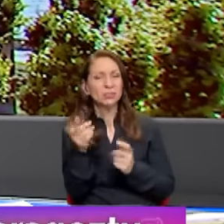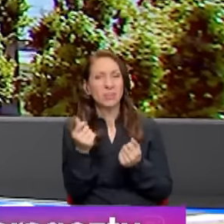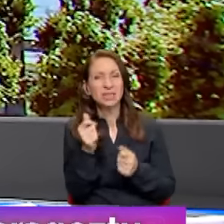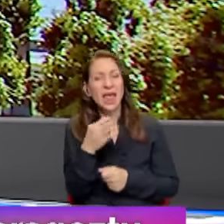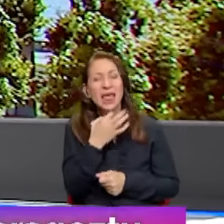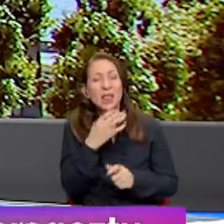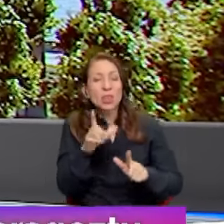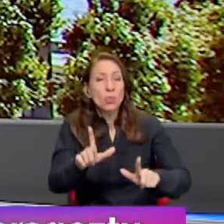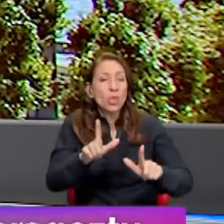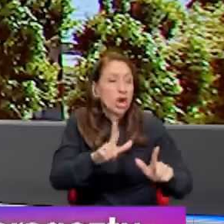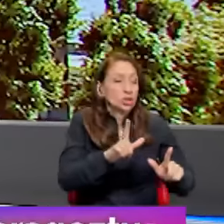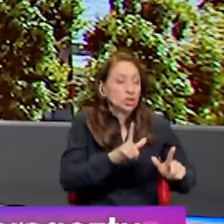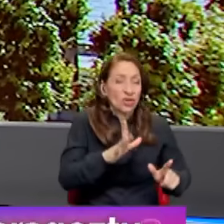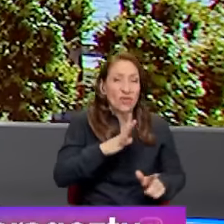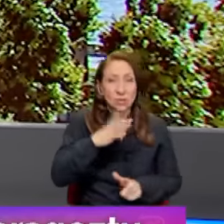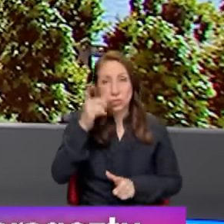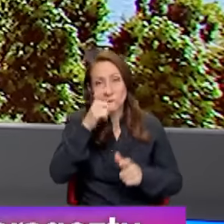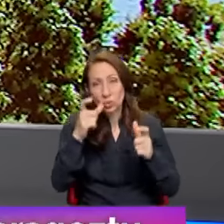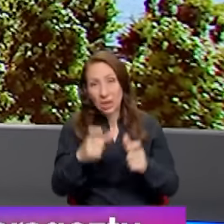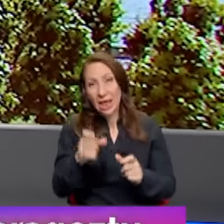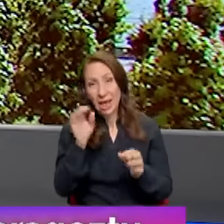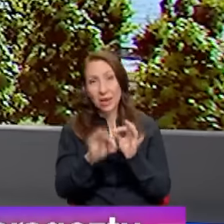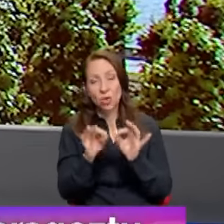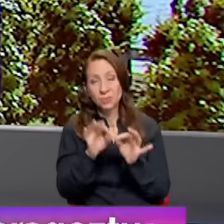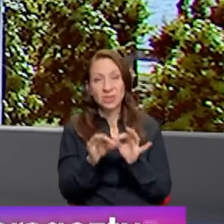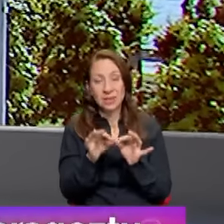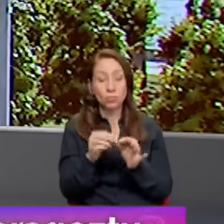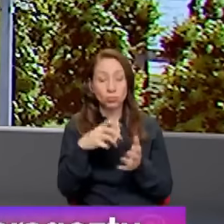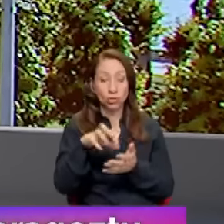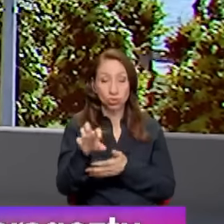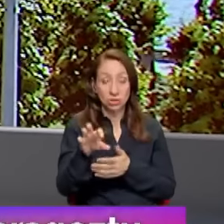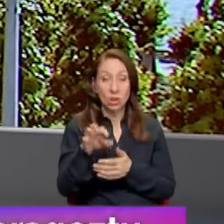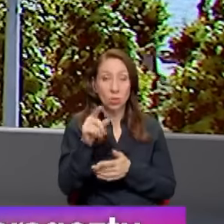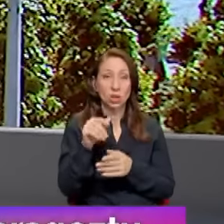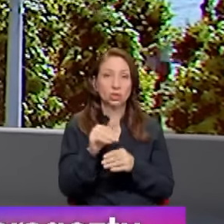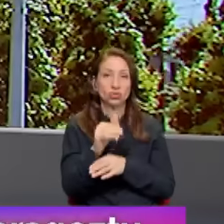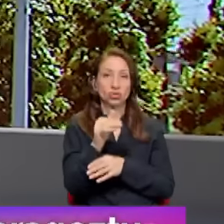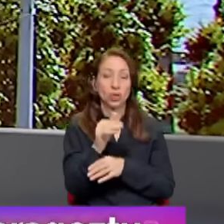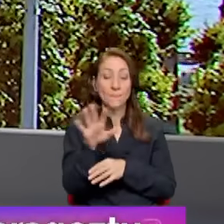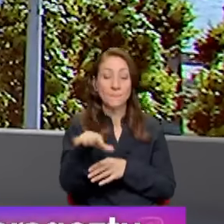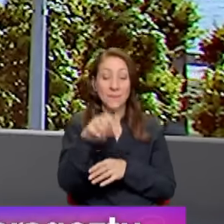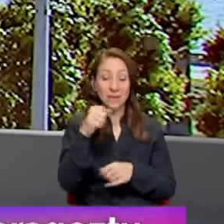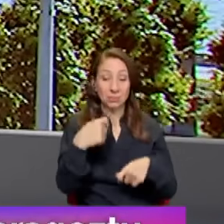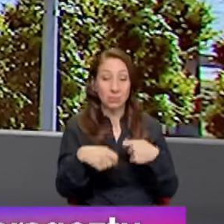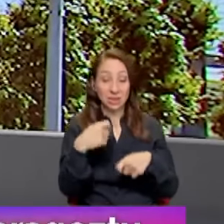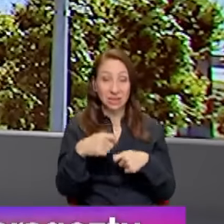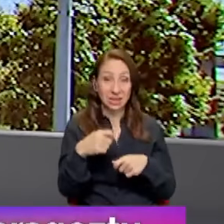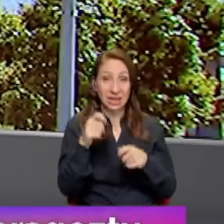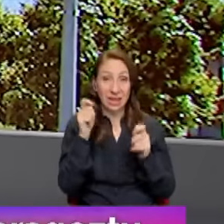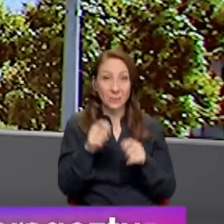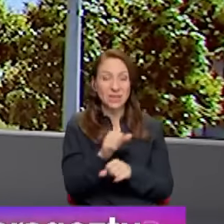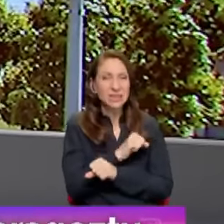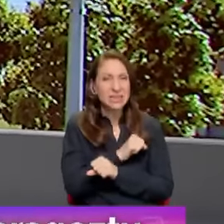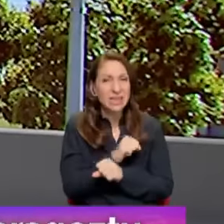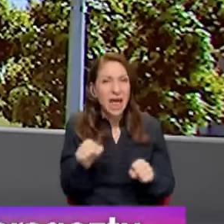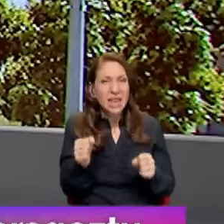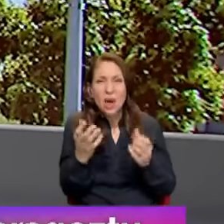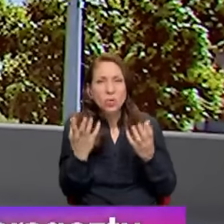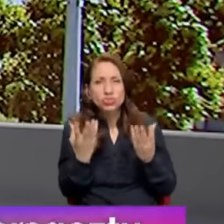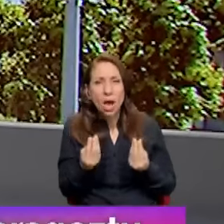muhtaç hale geldi bu ülkenin ekonomisi bütçesi onu yaşıyoruz Merkez Bankası'nın ettiği zararlar ne